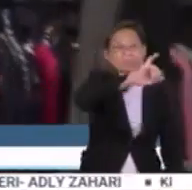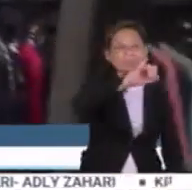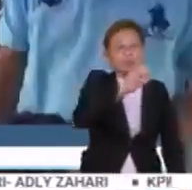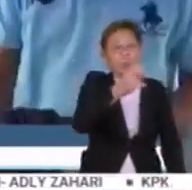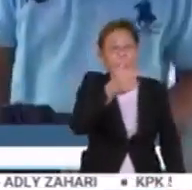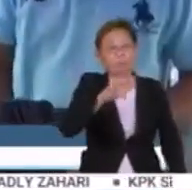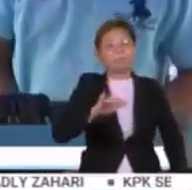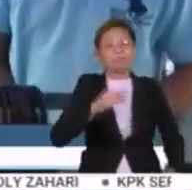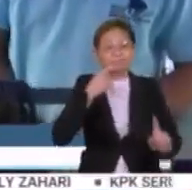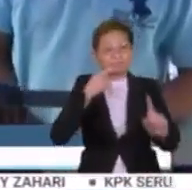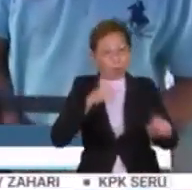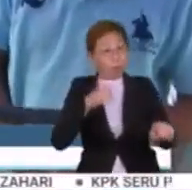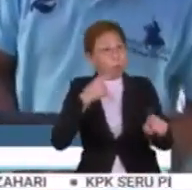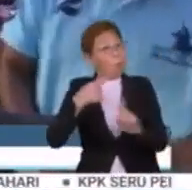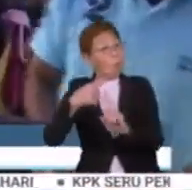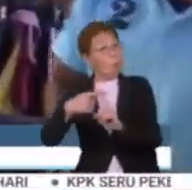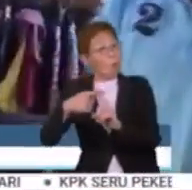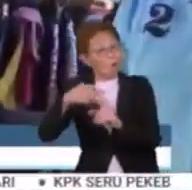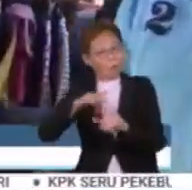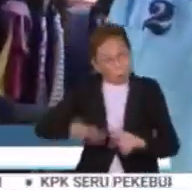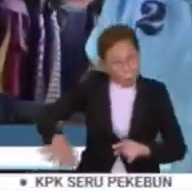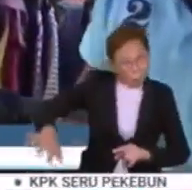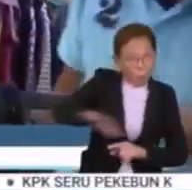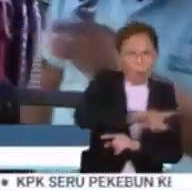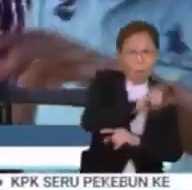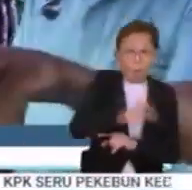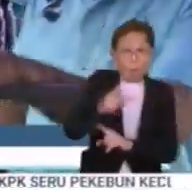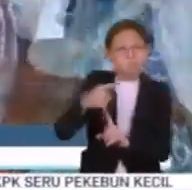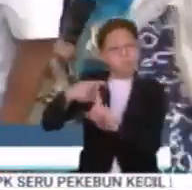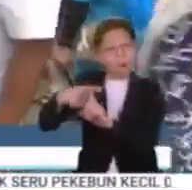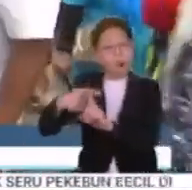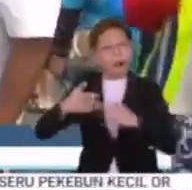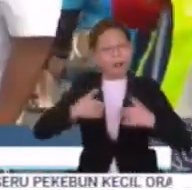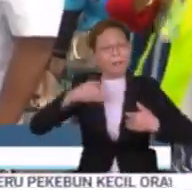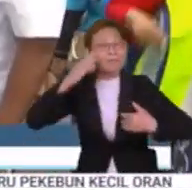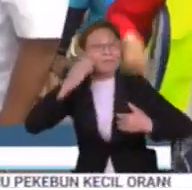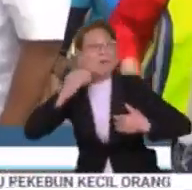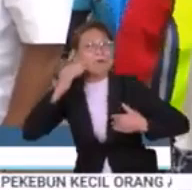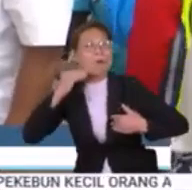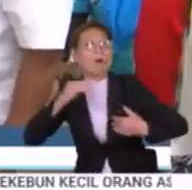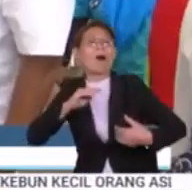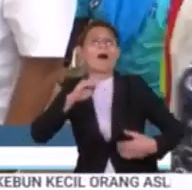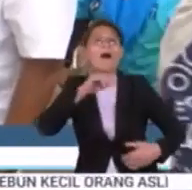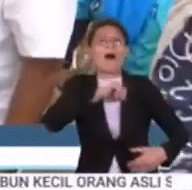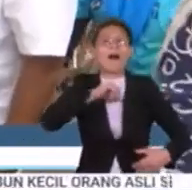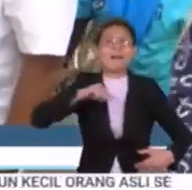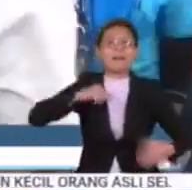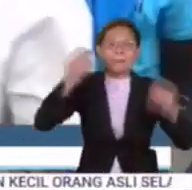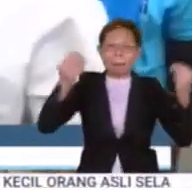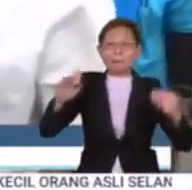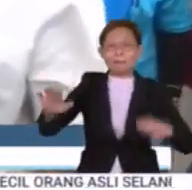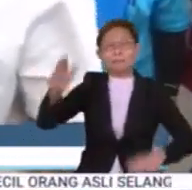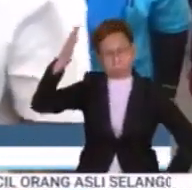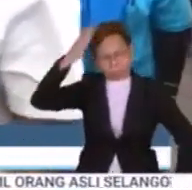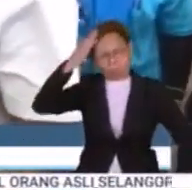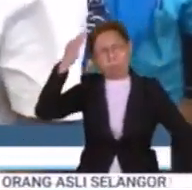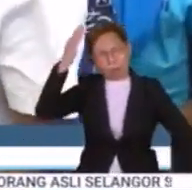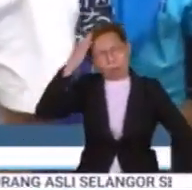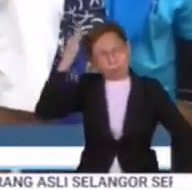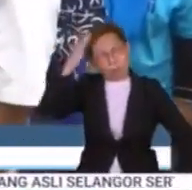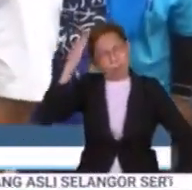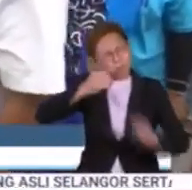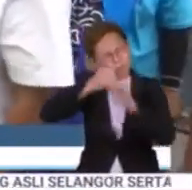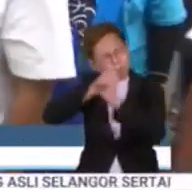mengakui menerima respon positif dalam kalangan penduduk berbekalkan pengalaman sebagai ahli Majlis beliau amat mengetahui dengan jelas